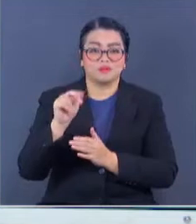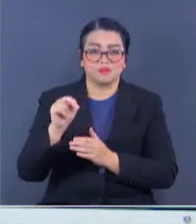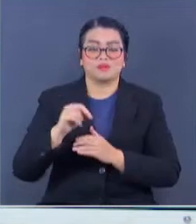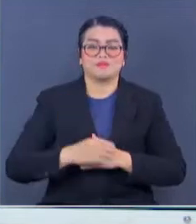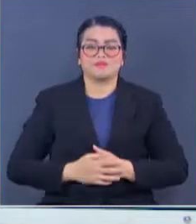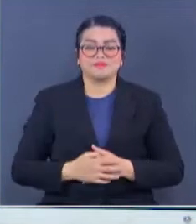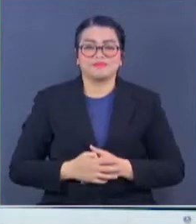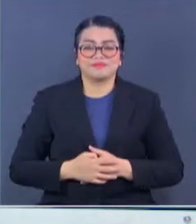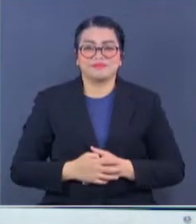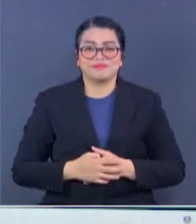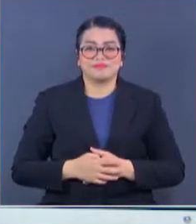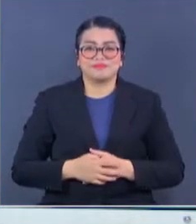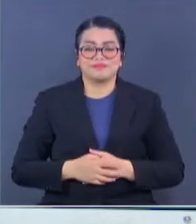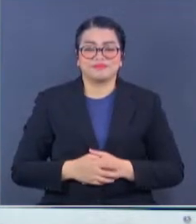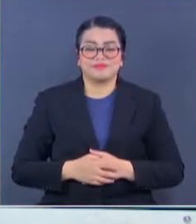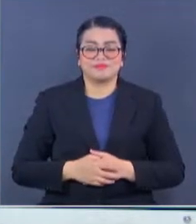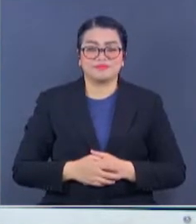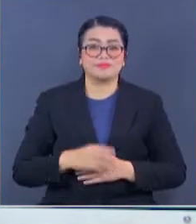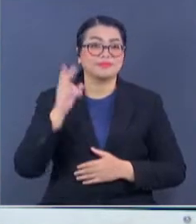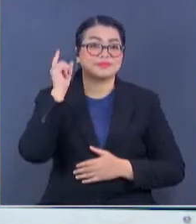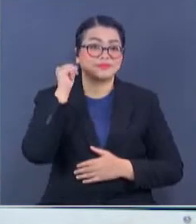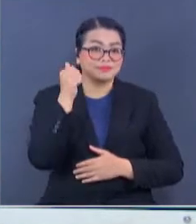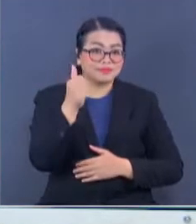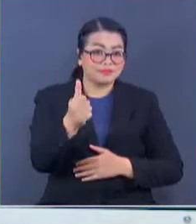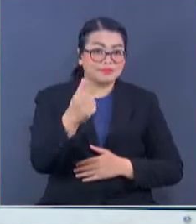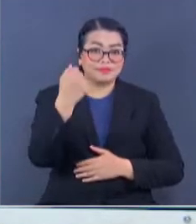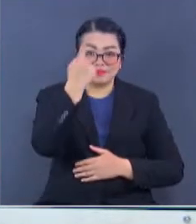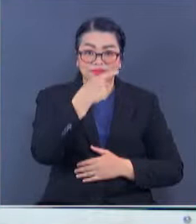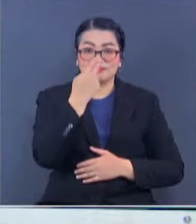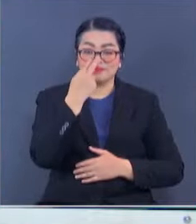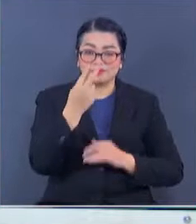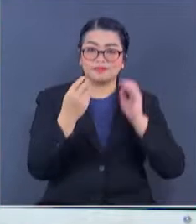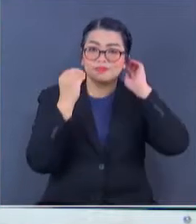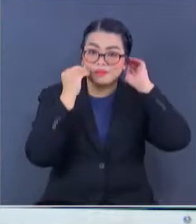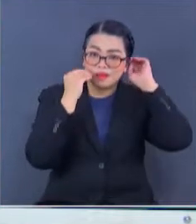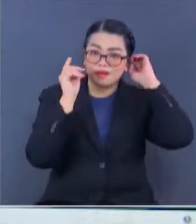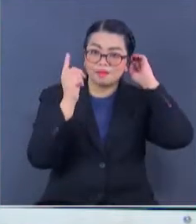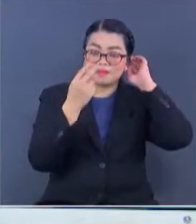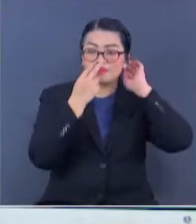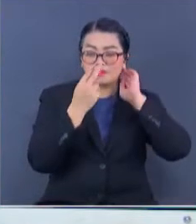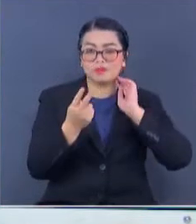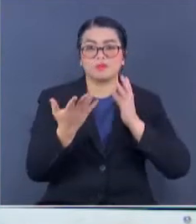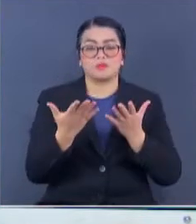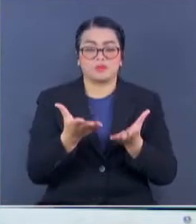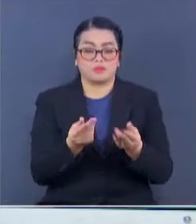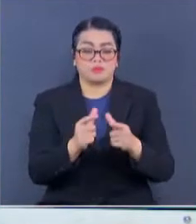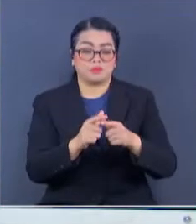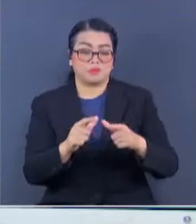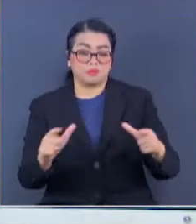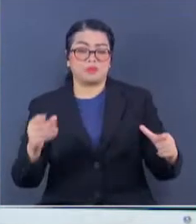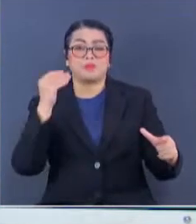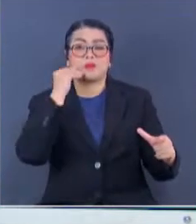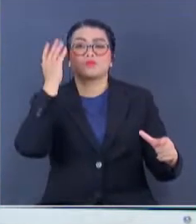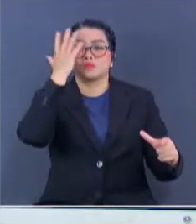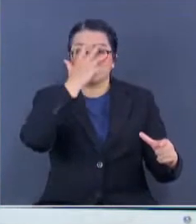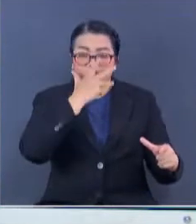คุณผู้ชมครับขยับไปดูอีกเรื่องนึงเป็นข่าวดีสำหรับใครที่กำลังมองหาบ้านสักหลังหนึ่งทำเลดีๆบ้านสวยๆ